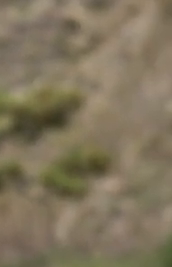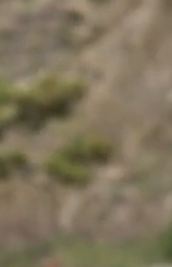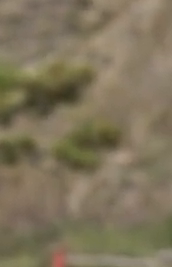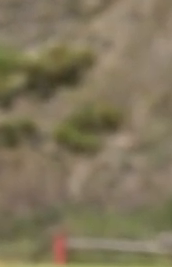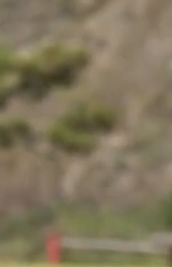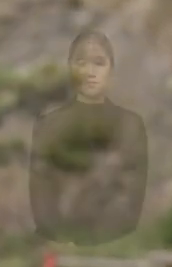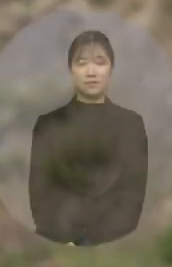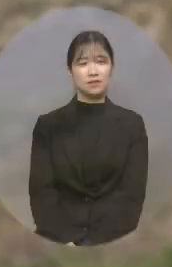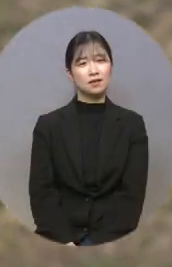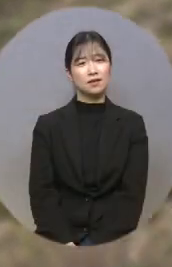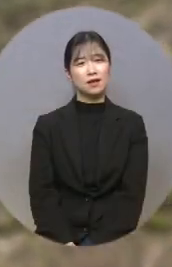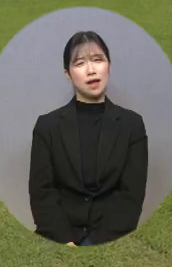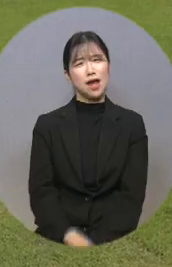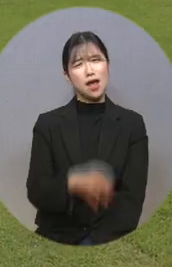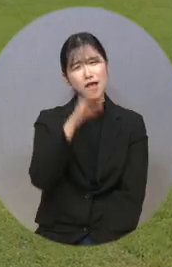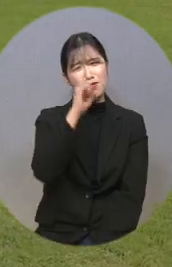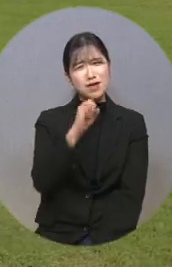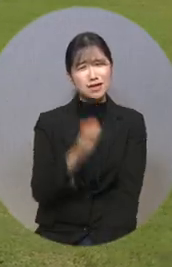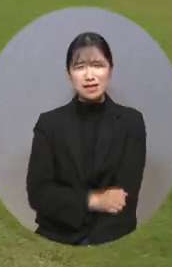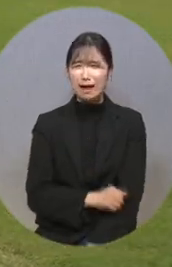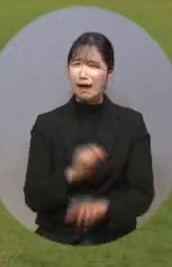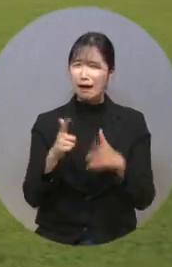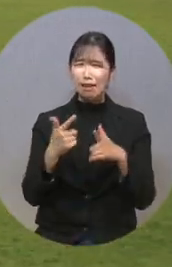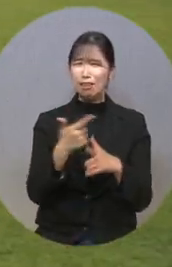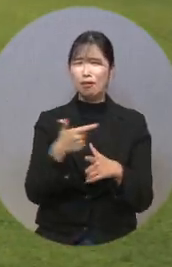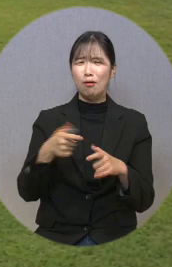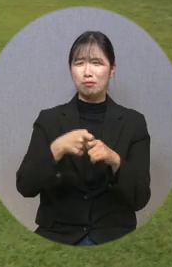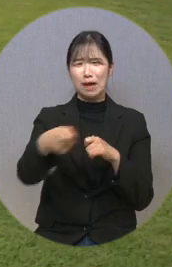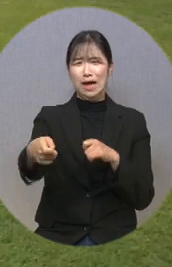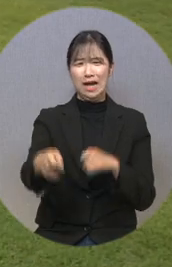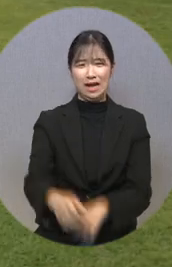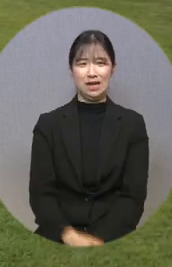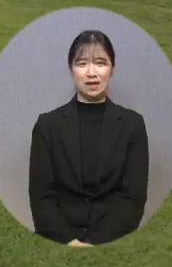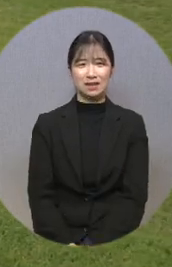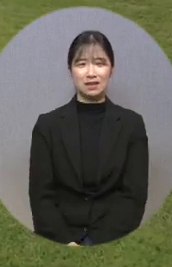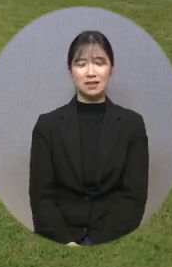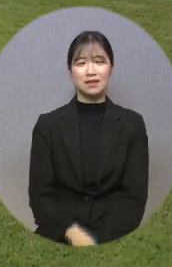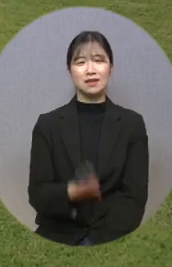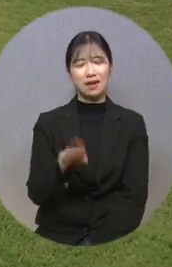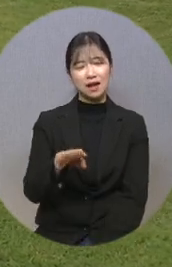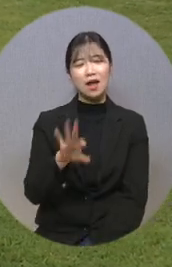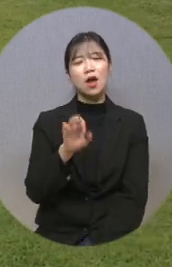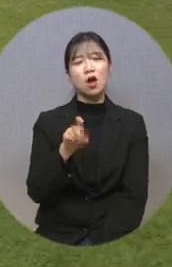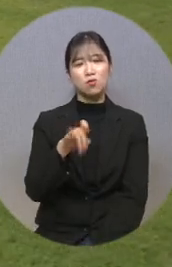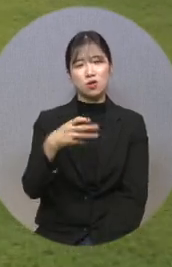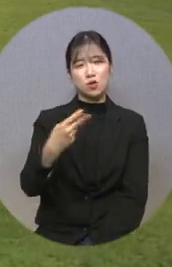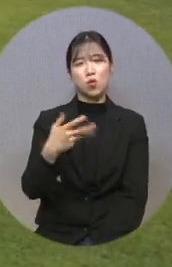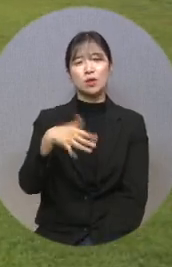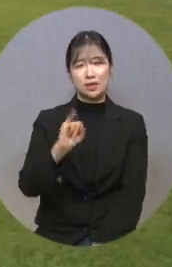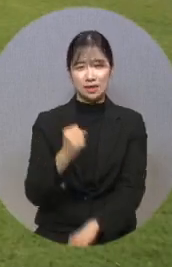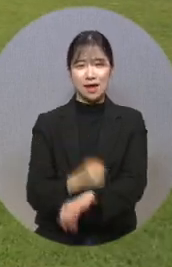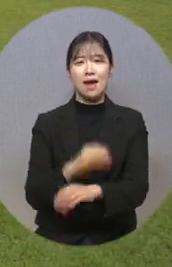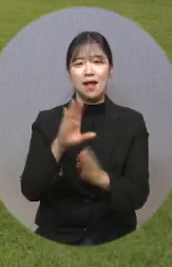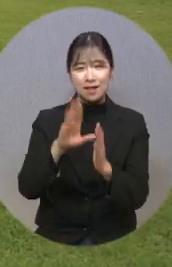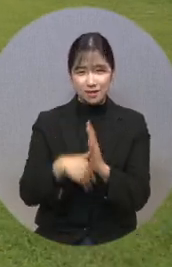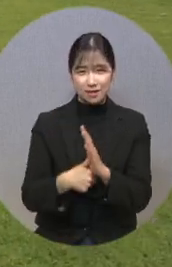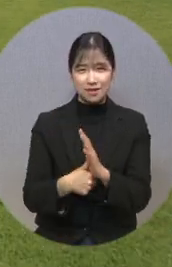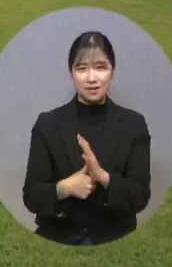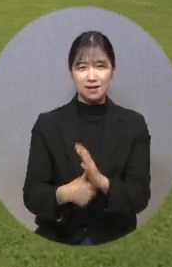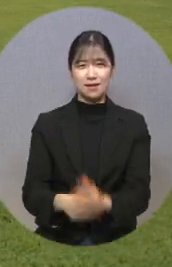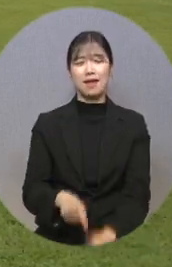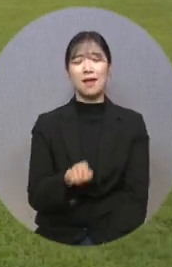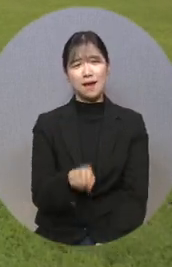쓰라고 하긴 너무 많이 갔다 양. 오빠. 오빠. 어프로치를 할 때 원,